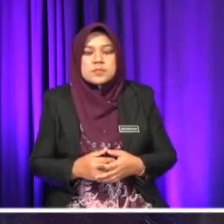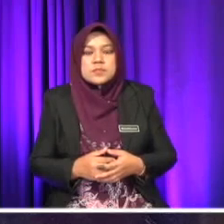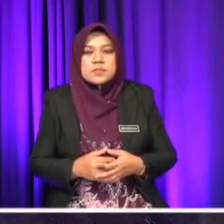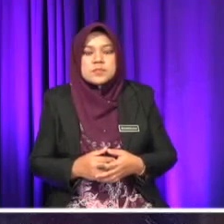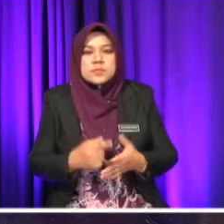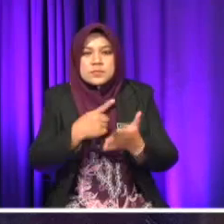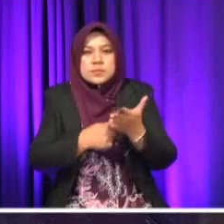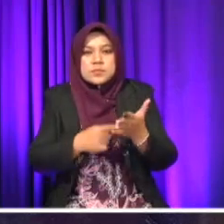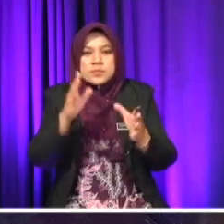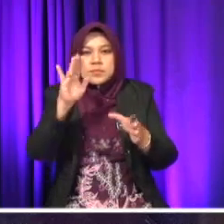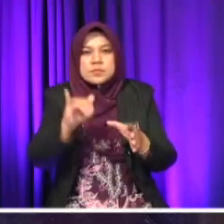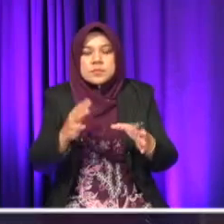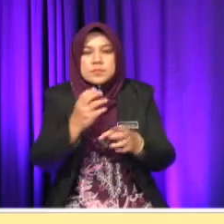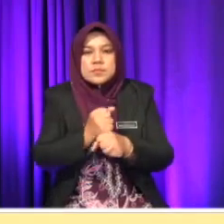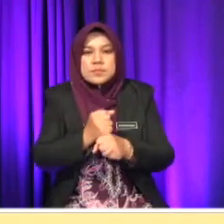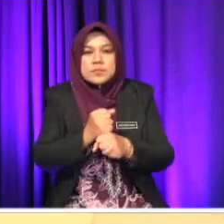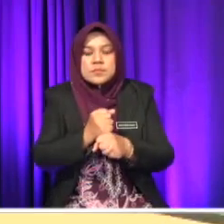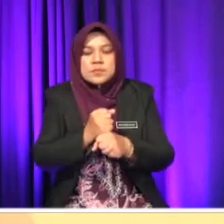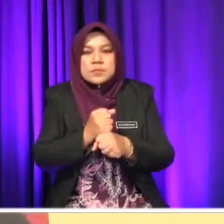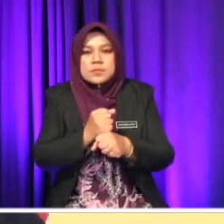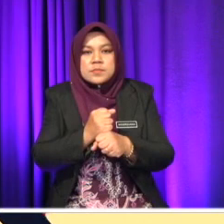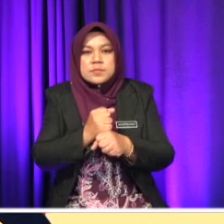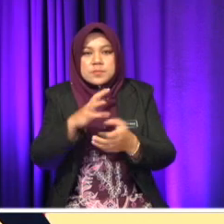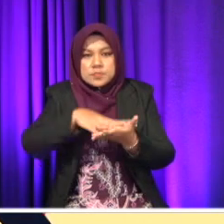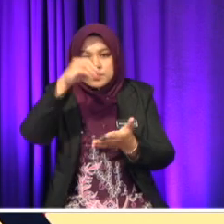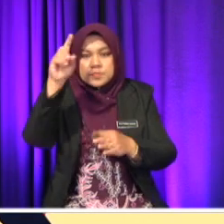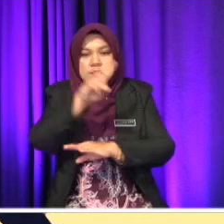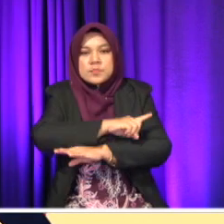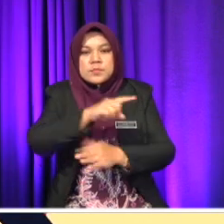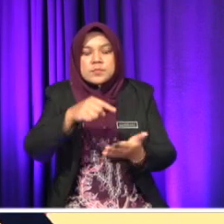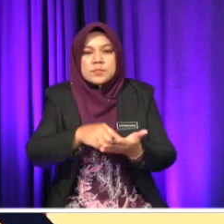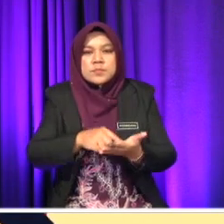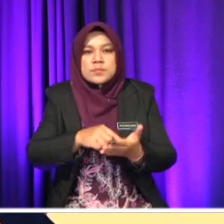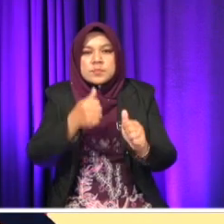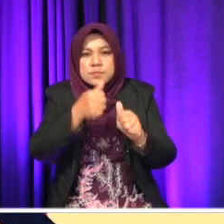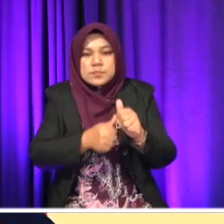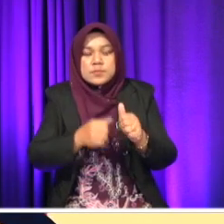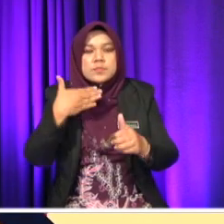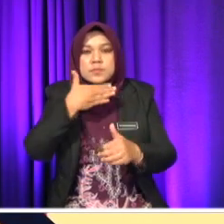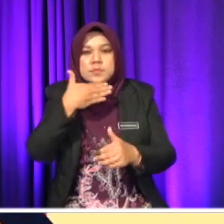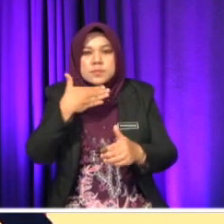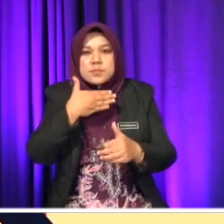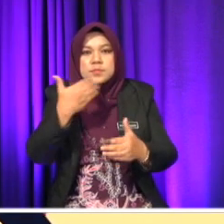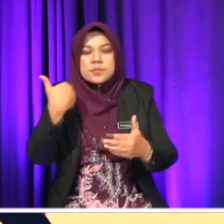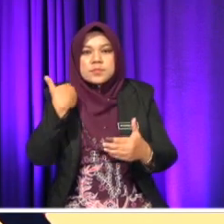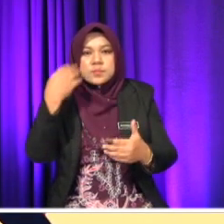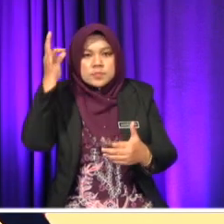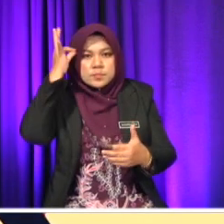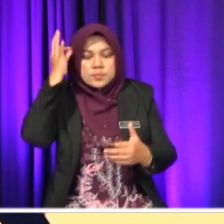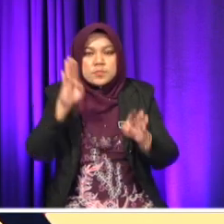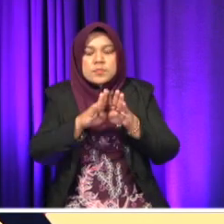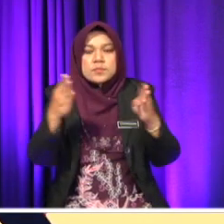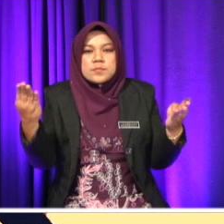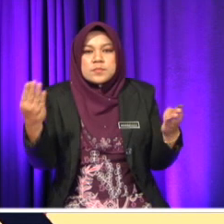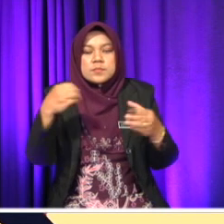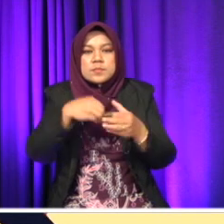Apa yang dapat saya peroleh daripada sesi pembelajaran pada hari ini ialah setiap beliau mempunyai Citra pemikiran yang berbeda